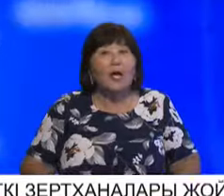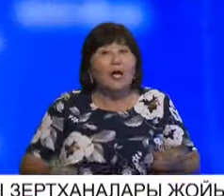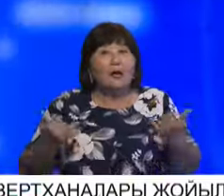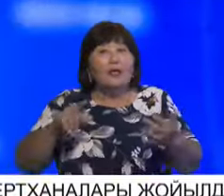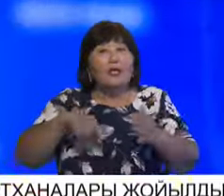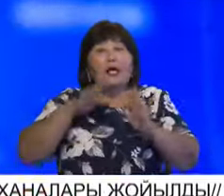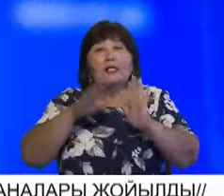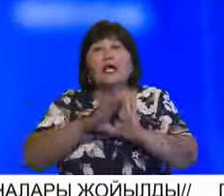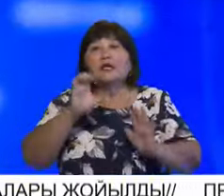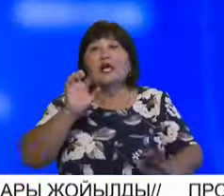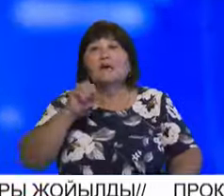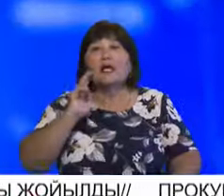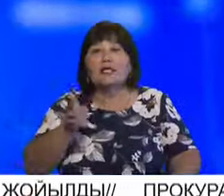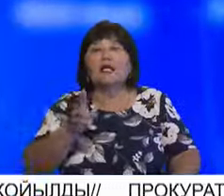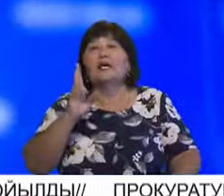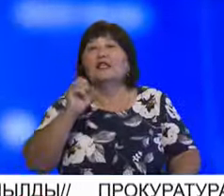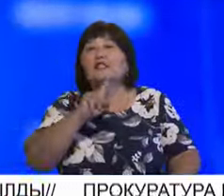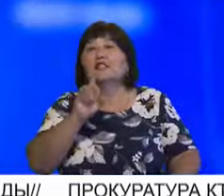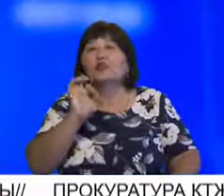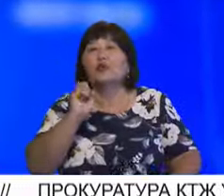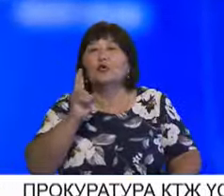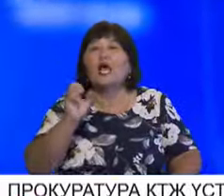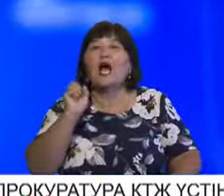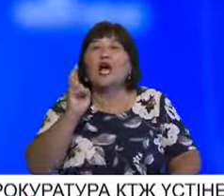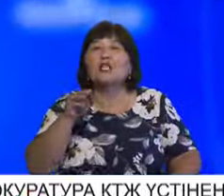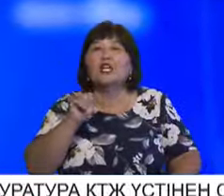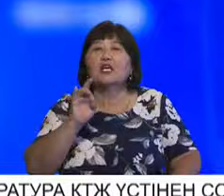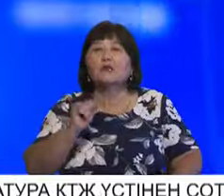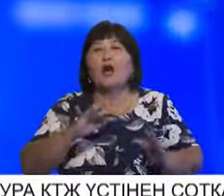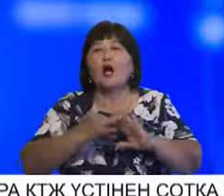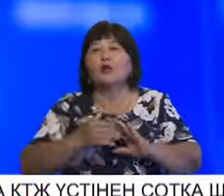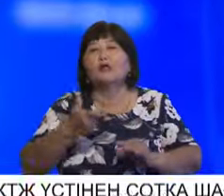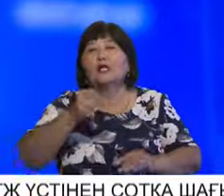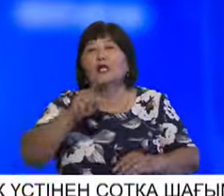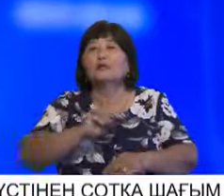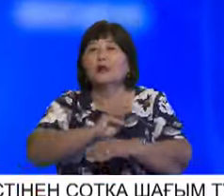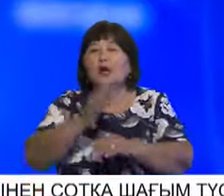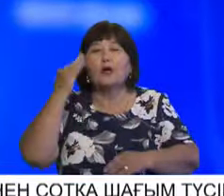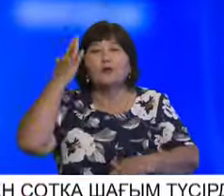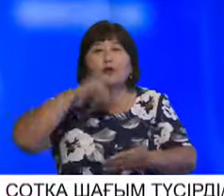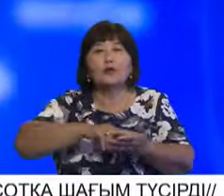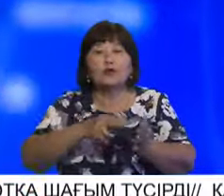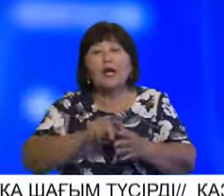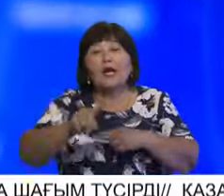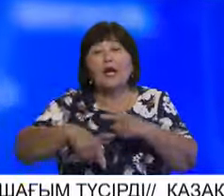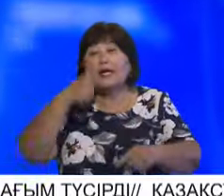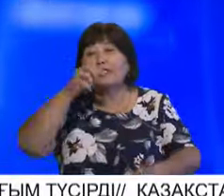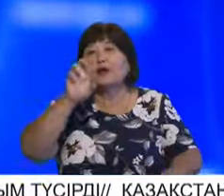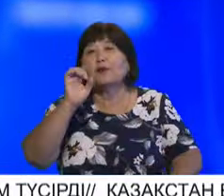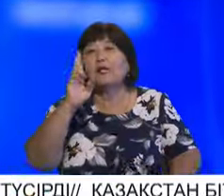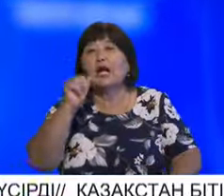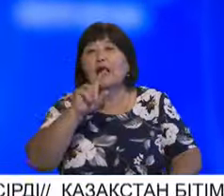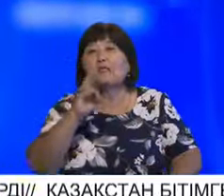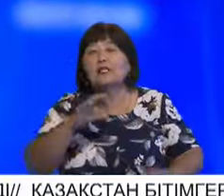Биыл қалаға қарасты Сабалақ саяжайы мен Қызыл Өзек және Ақжарма ауылдық округтерін көгілдір отынмен қамту көзделіп отыр. Ал келер жылы Бірқазан